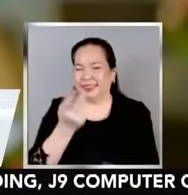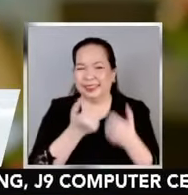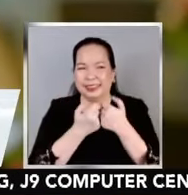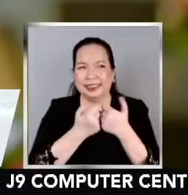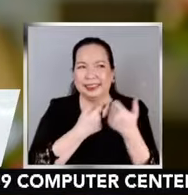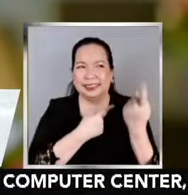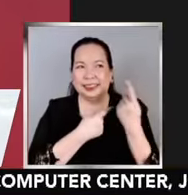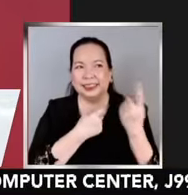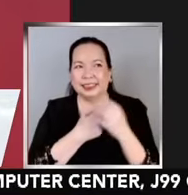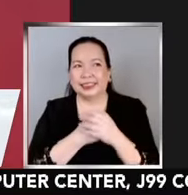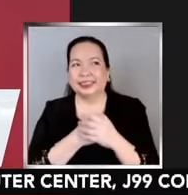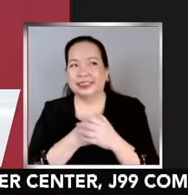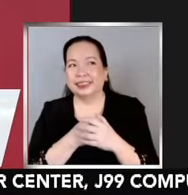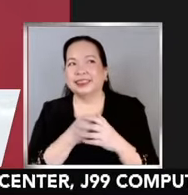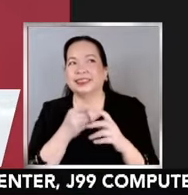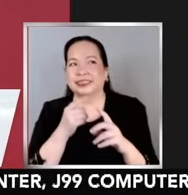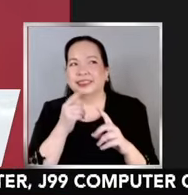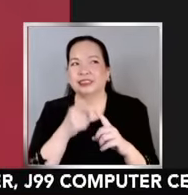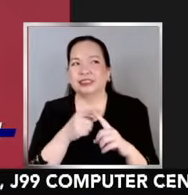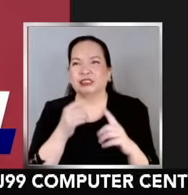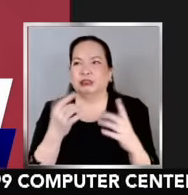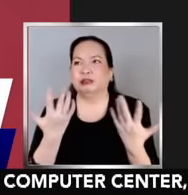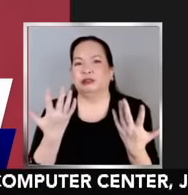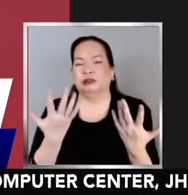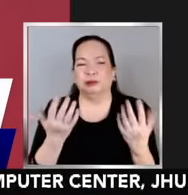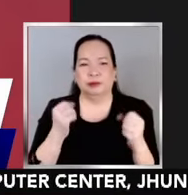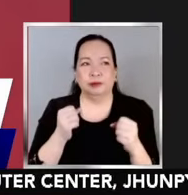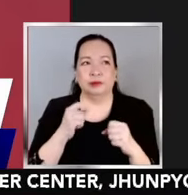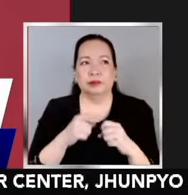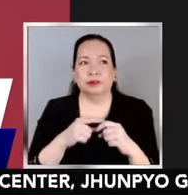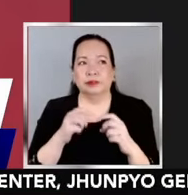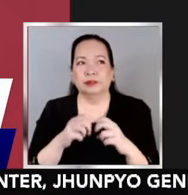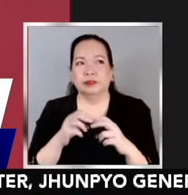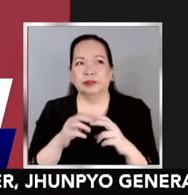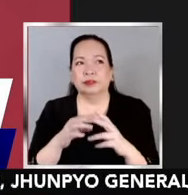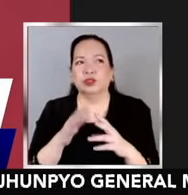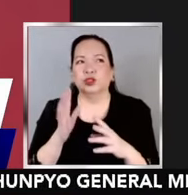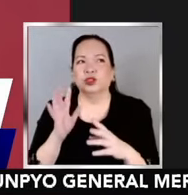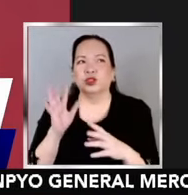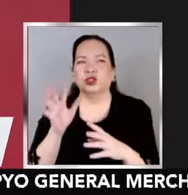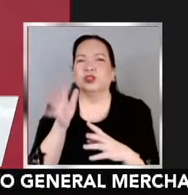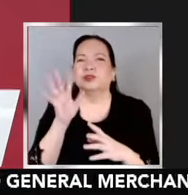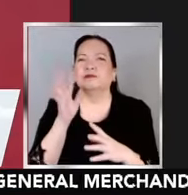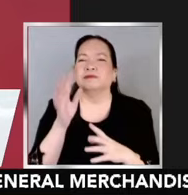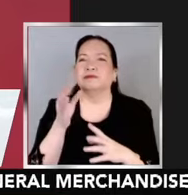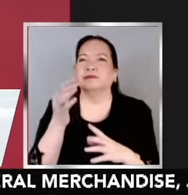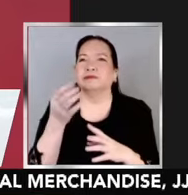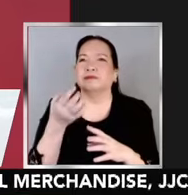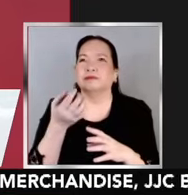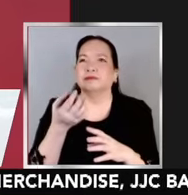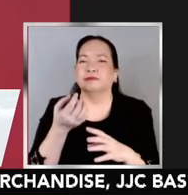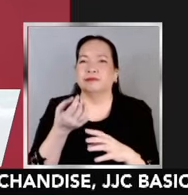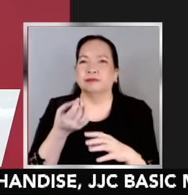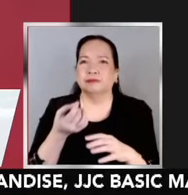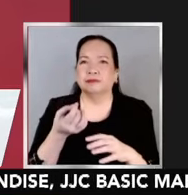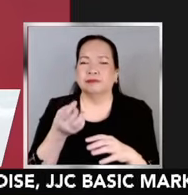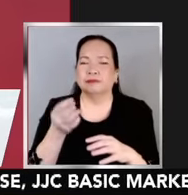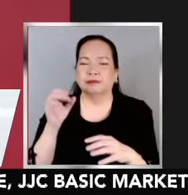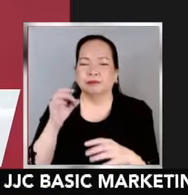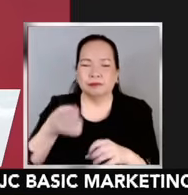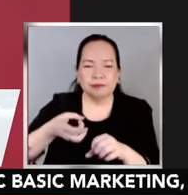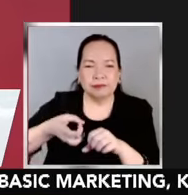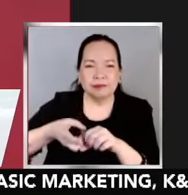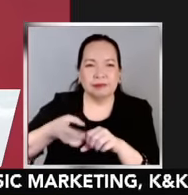the point na pati yung kanyang binhi ay aagawin ko. Because I felt na parang yun